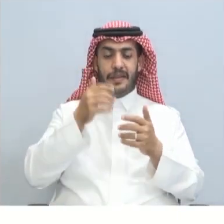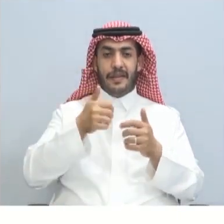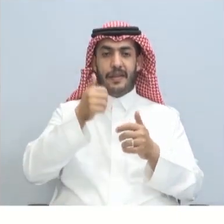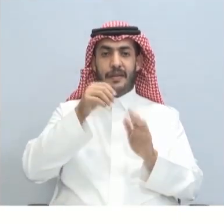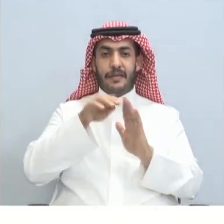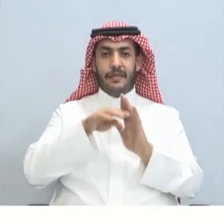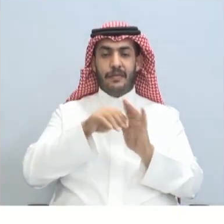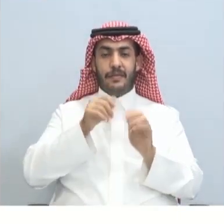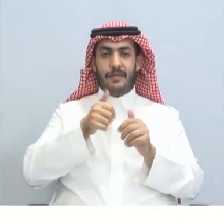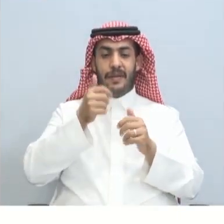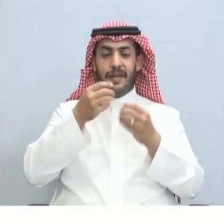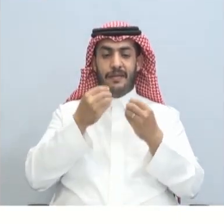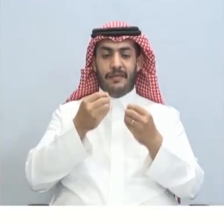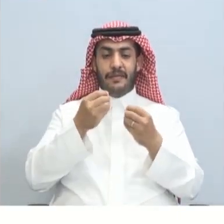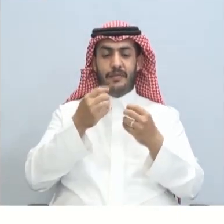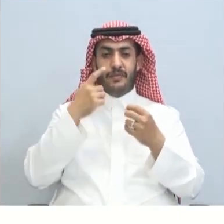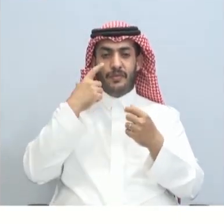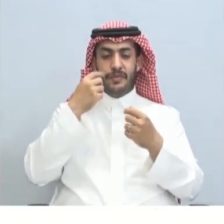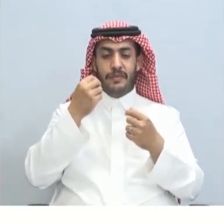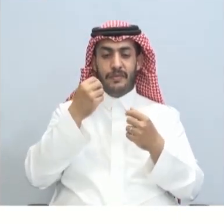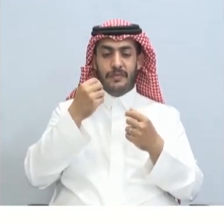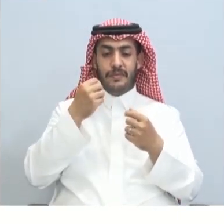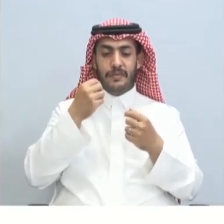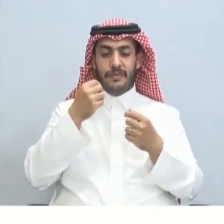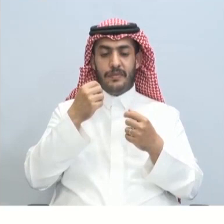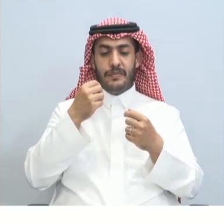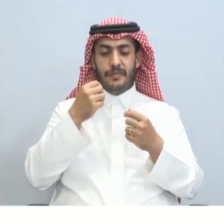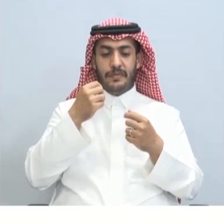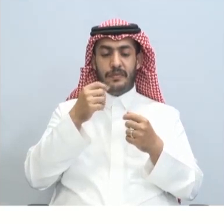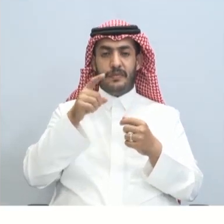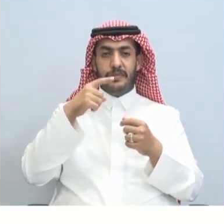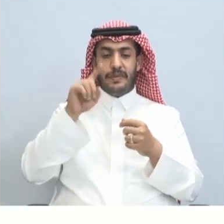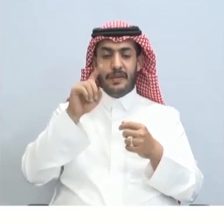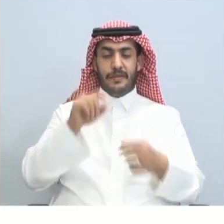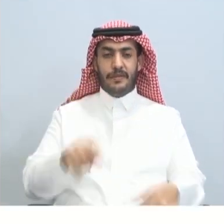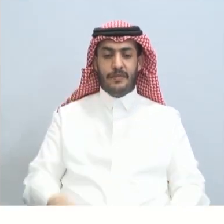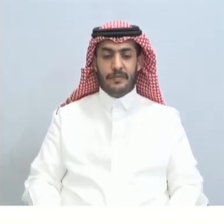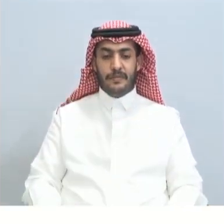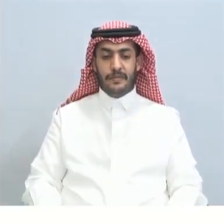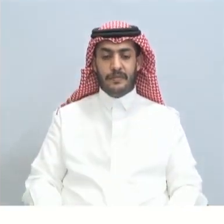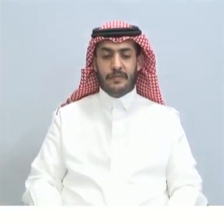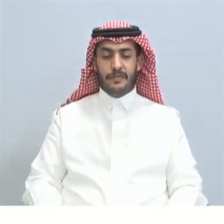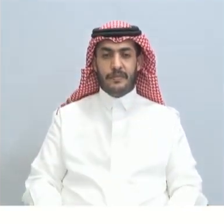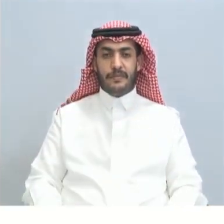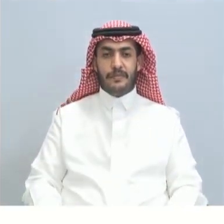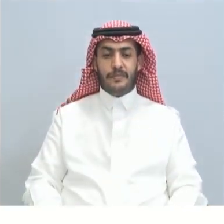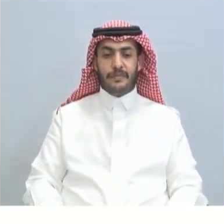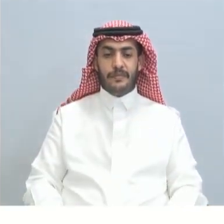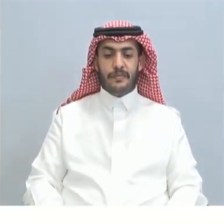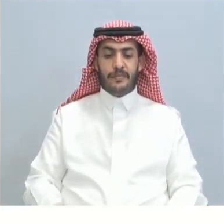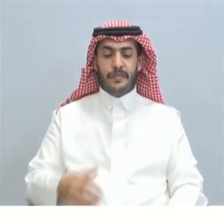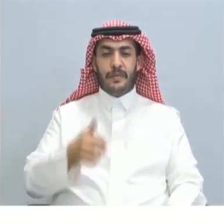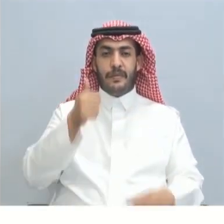قيمه لندرتها وجمالها احسنتم العباره صحيحه رقم ثلاثه